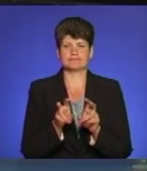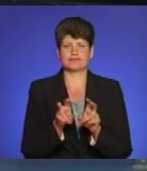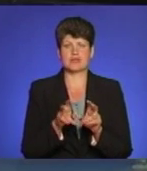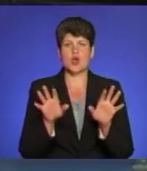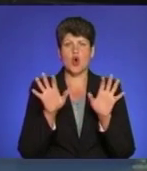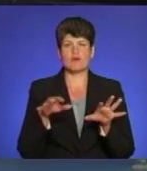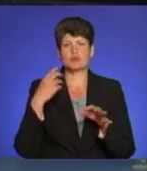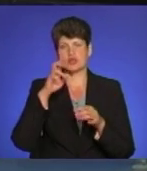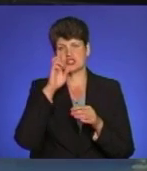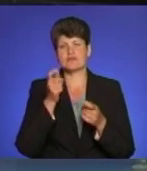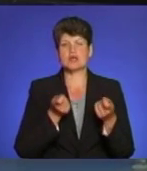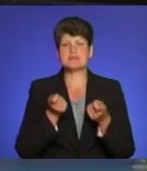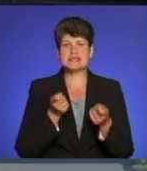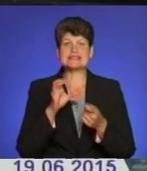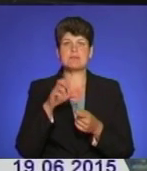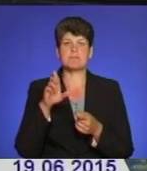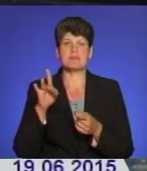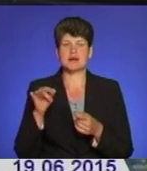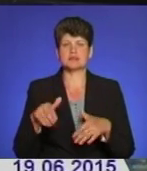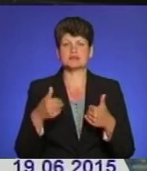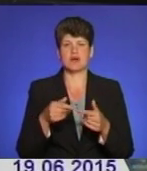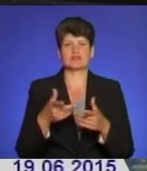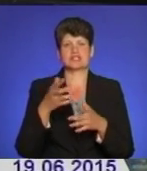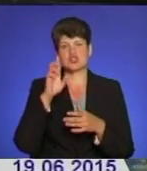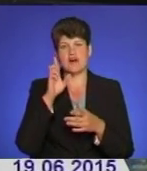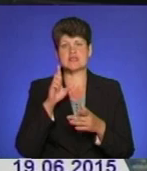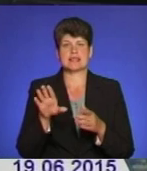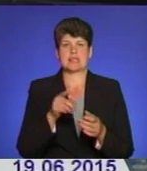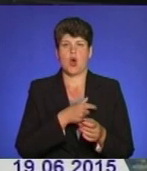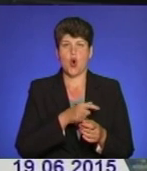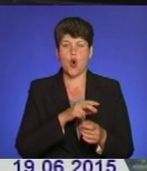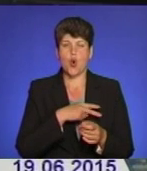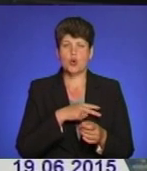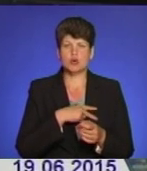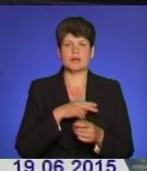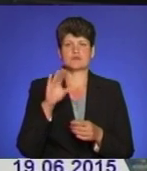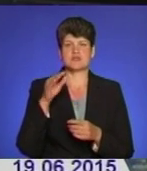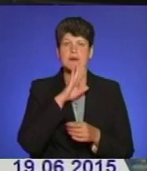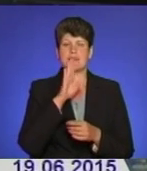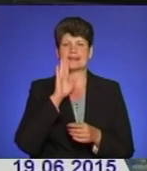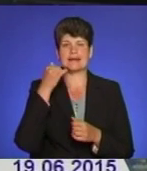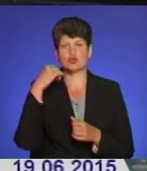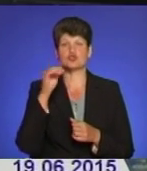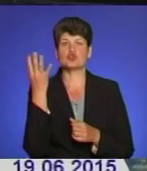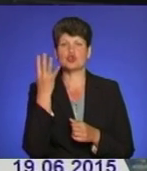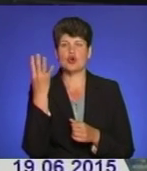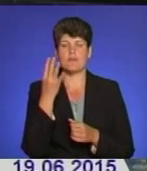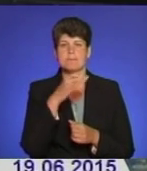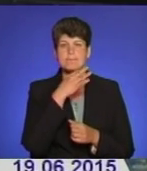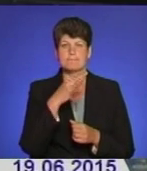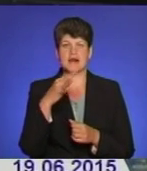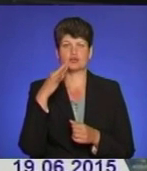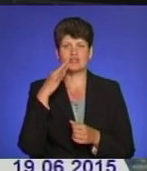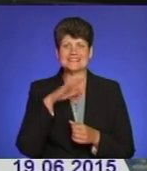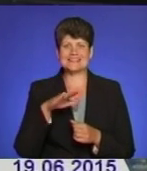Голова облдержадміністрації Степан Барна вручив державні нагороди та посвідчення мати-героїня чотирьом багатодітним матерям області.